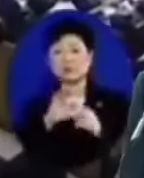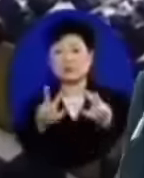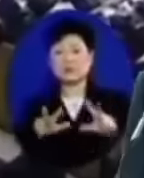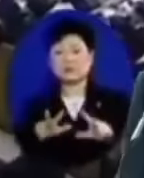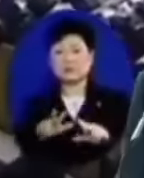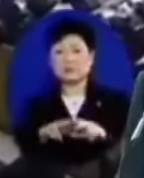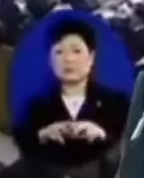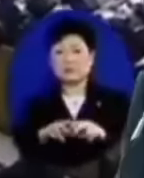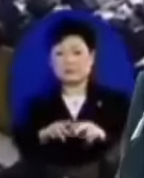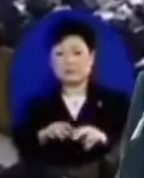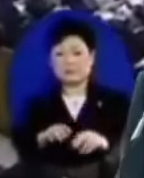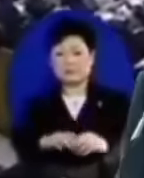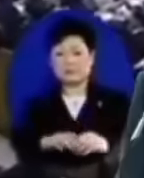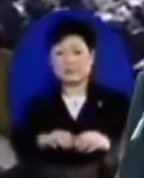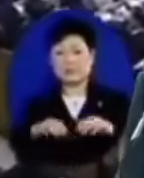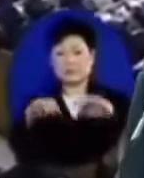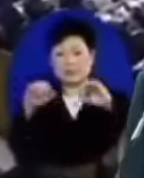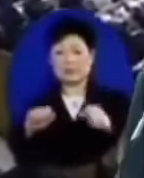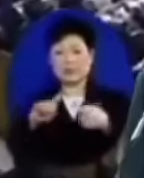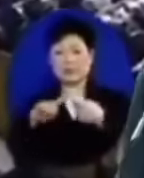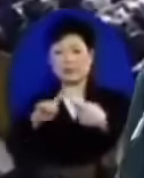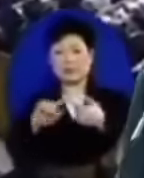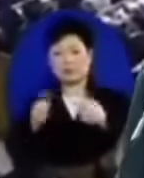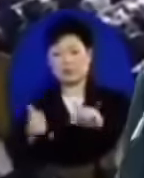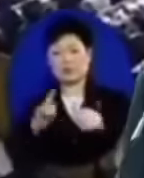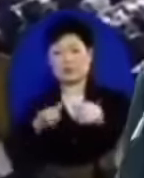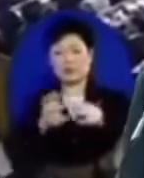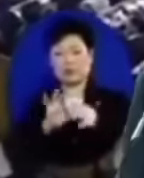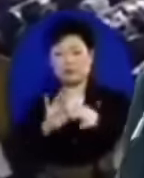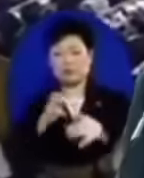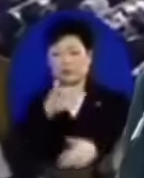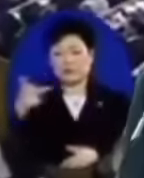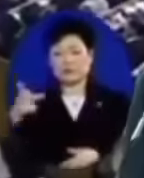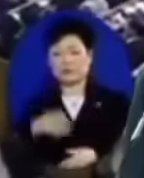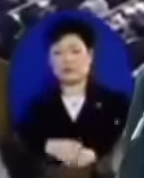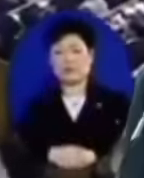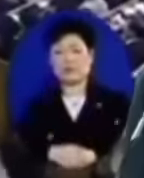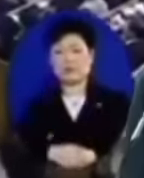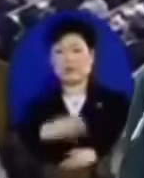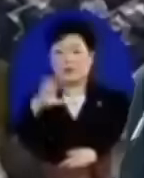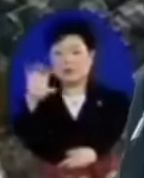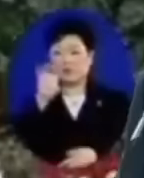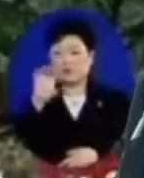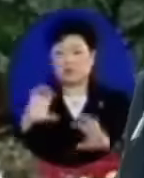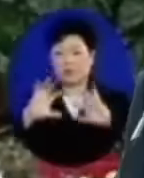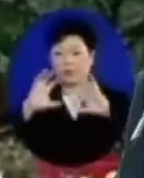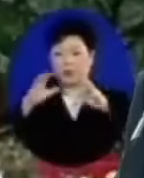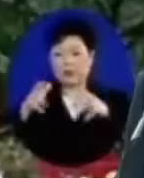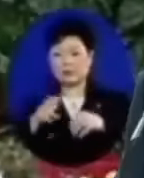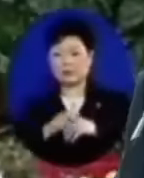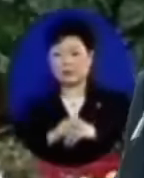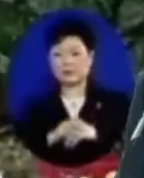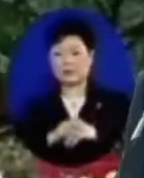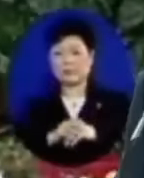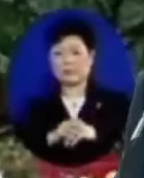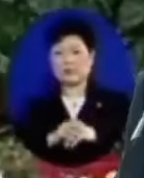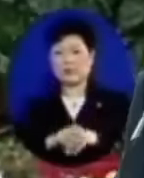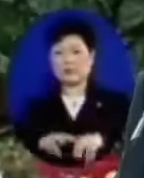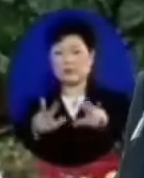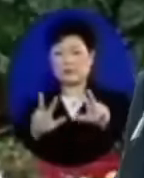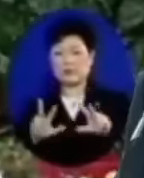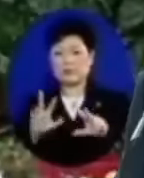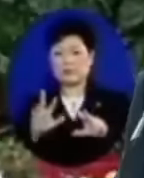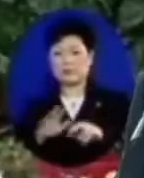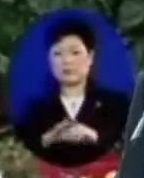이는 삶 못지않게 죽음에 대한 사람들의 관심이 커졌다는 것입니다. 이미 유럽에서는 웰다잉을 위한 실제적인